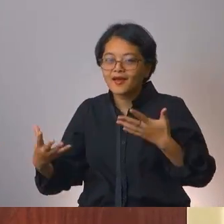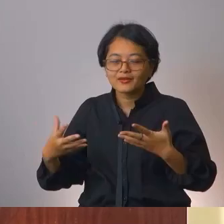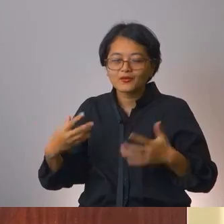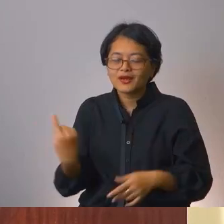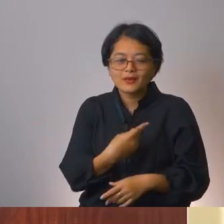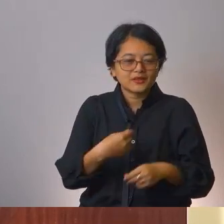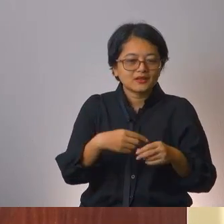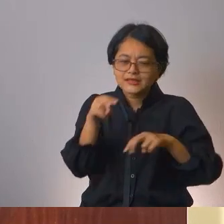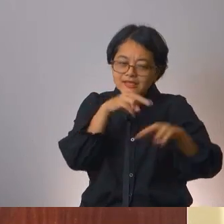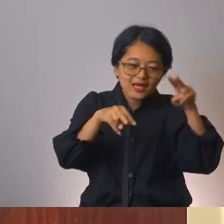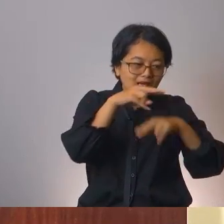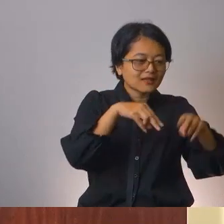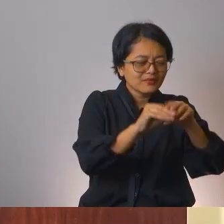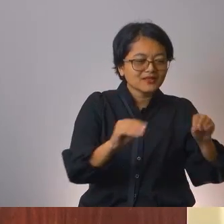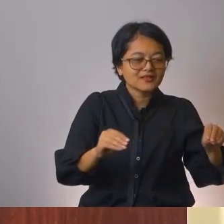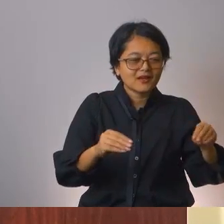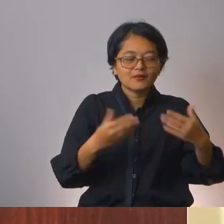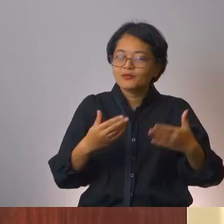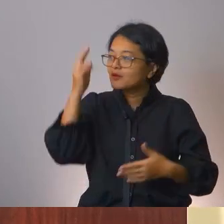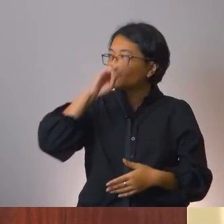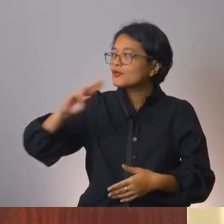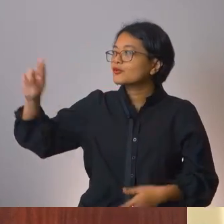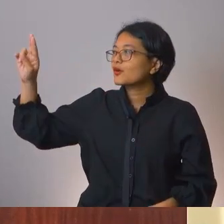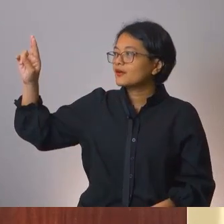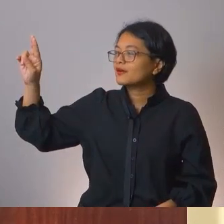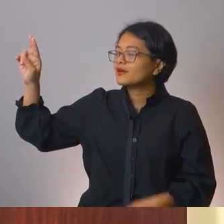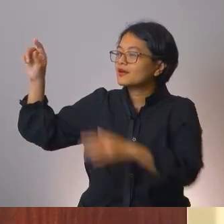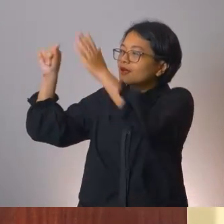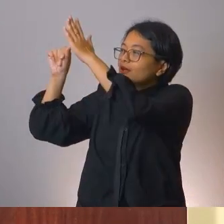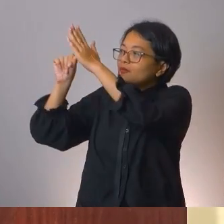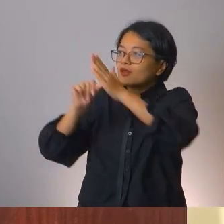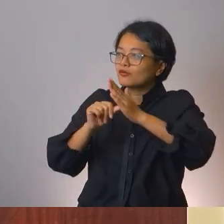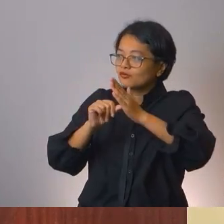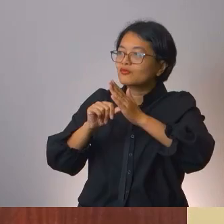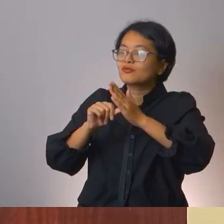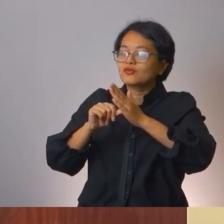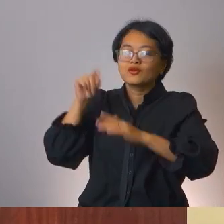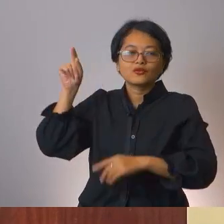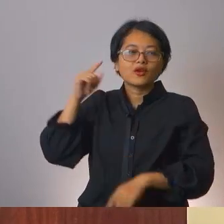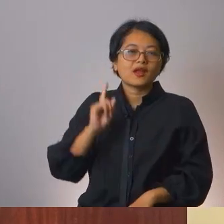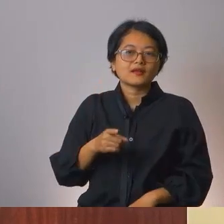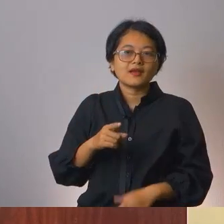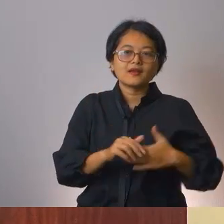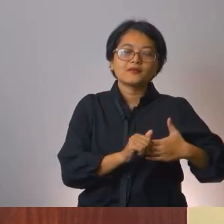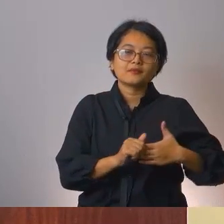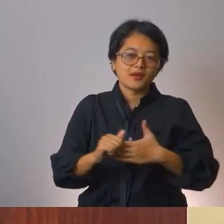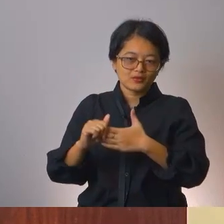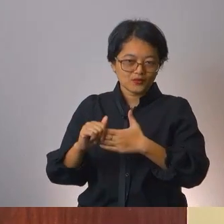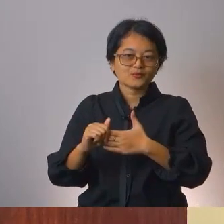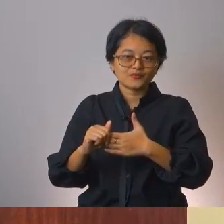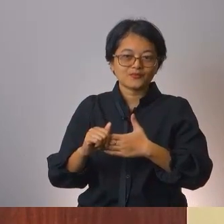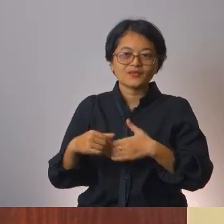pekerjaan, biarlah Tuhan Engkau sendiri ada dan menolong. Kami juga yang bersyukur untuk berbagai